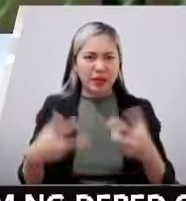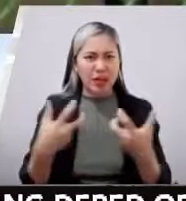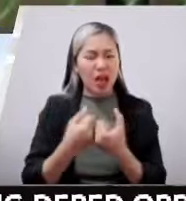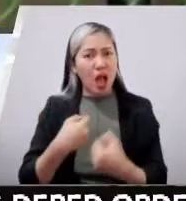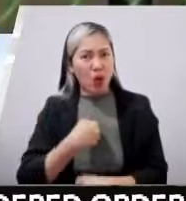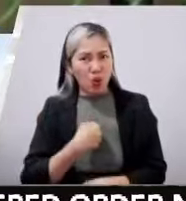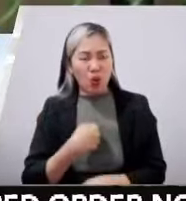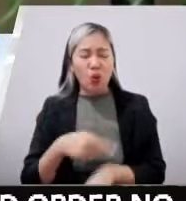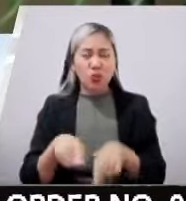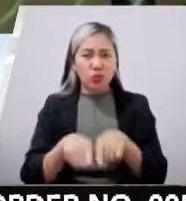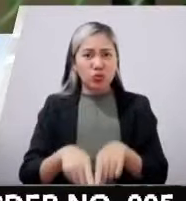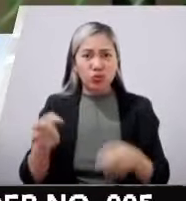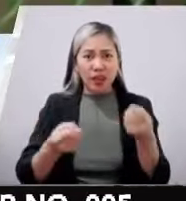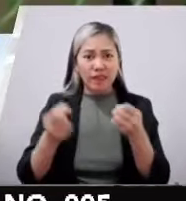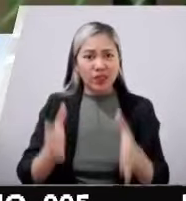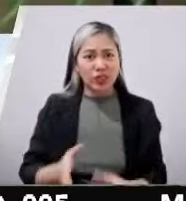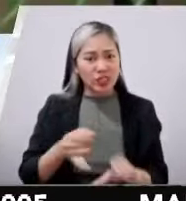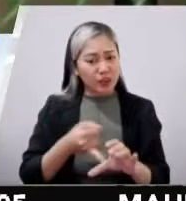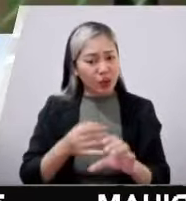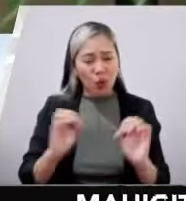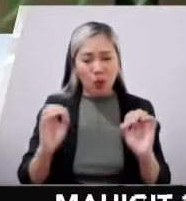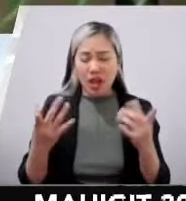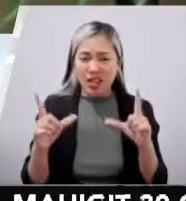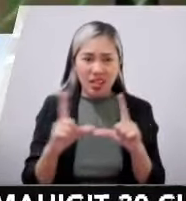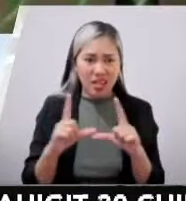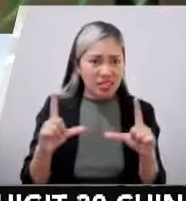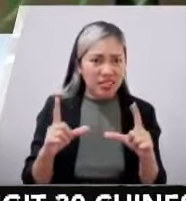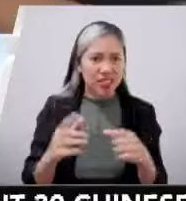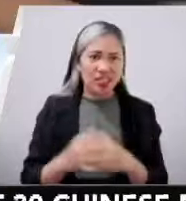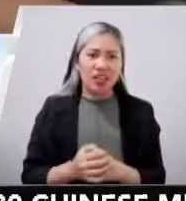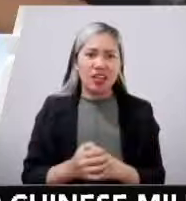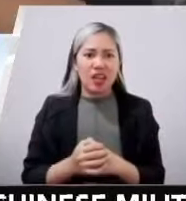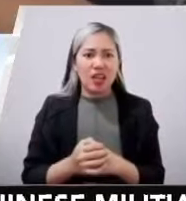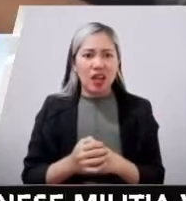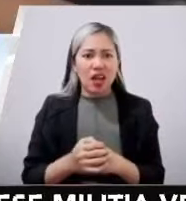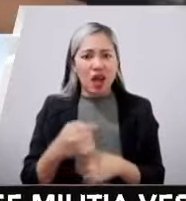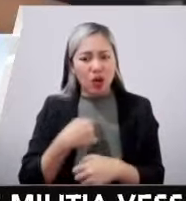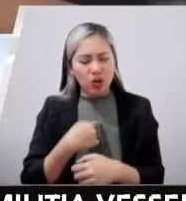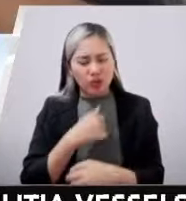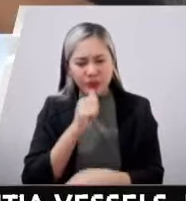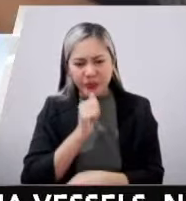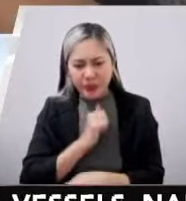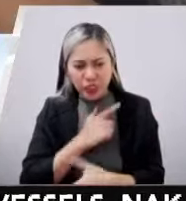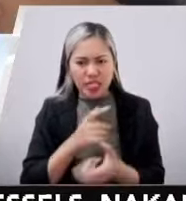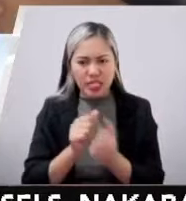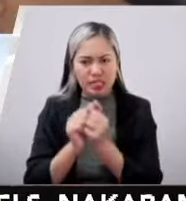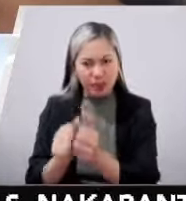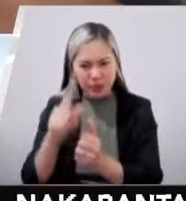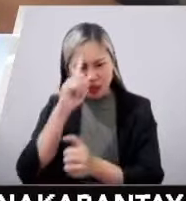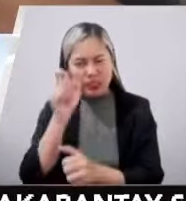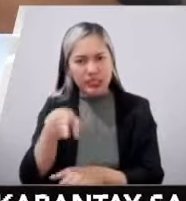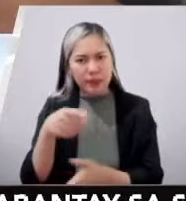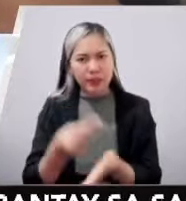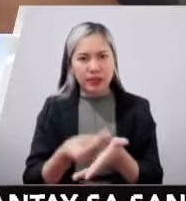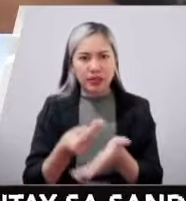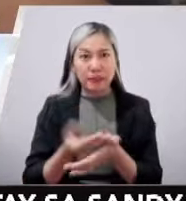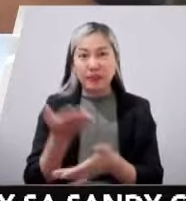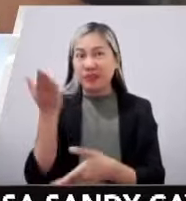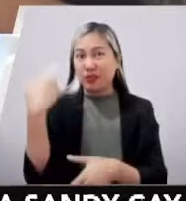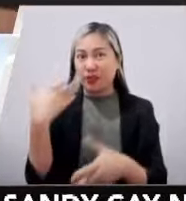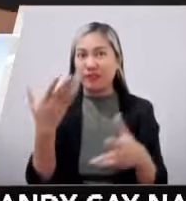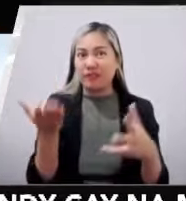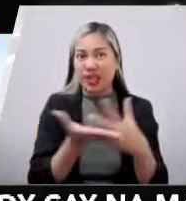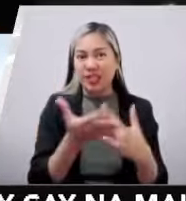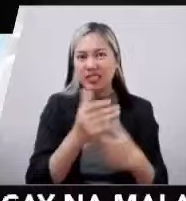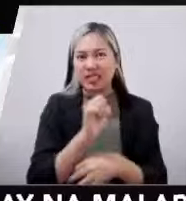nga po ako lisensya. Para po makakuha po ng pantubos, napilitan po ako si mama. Ayon sa pulisya, dati nang nasampahan ang suspect ng kasong rape